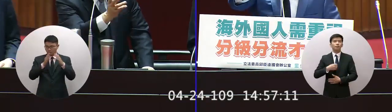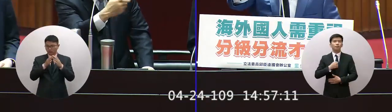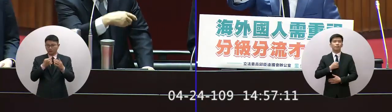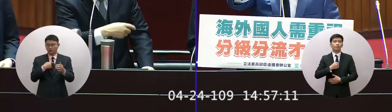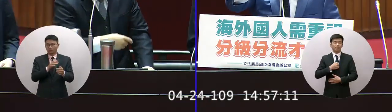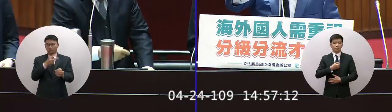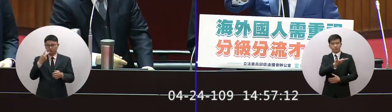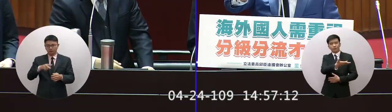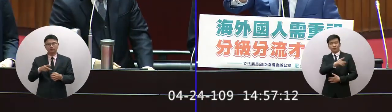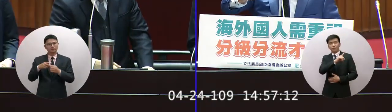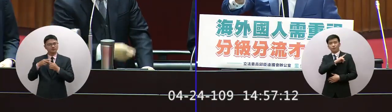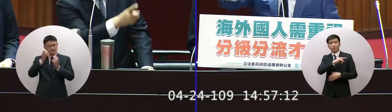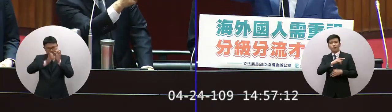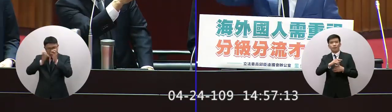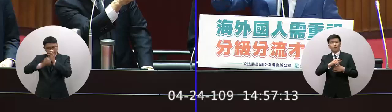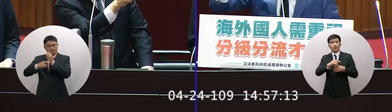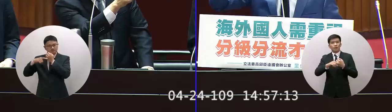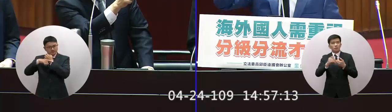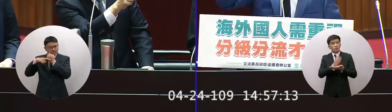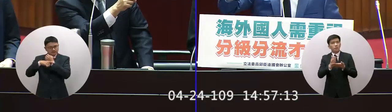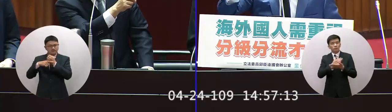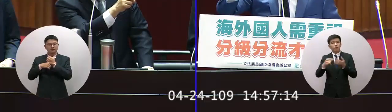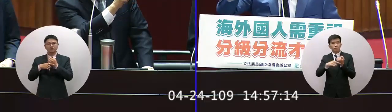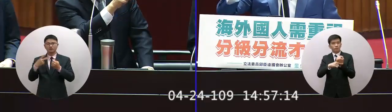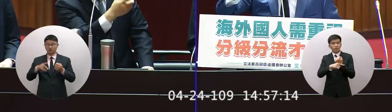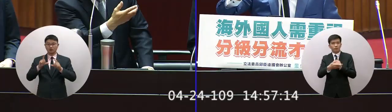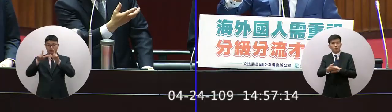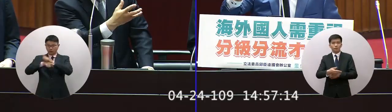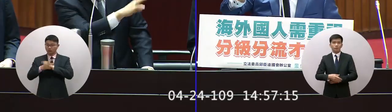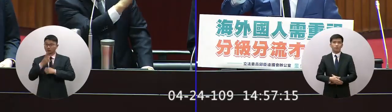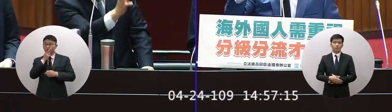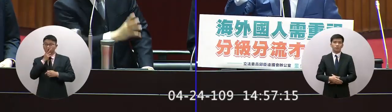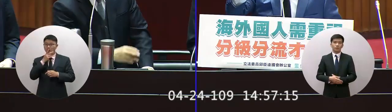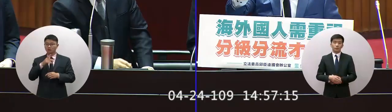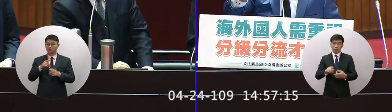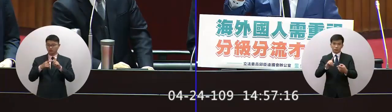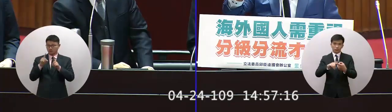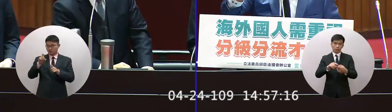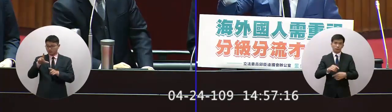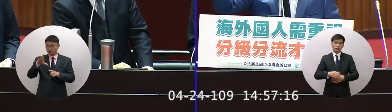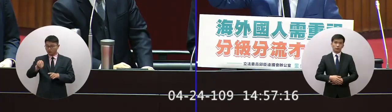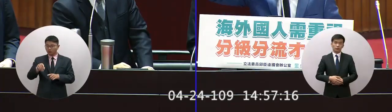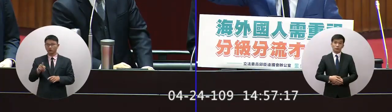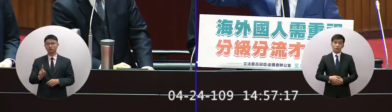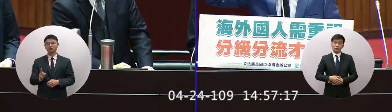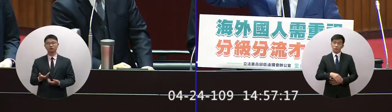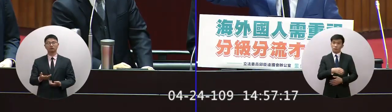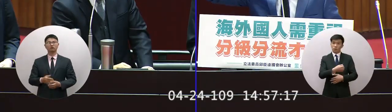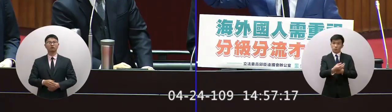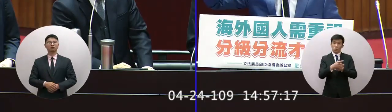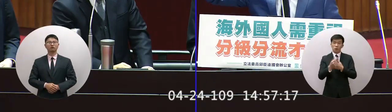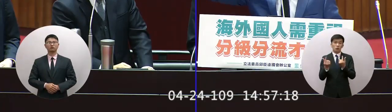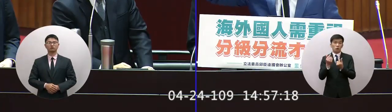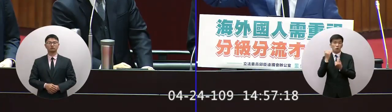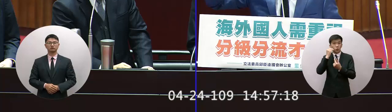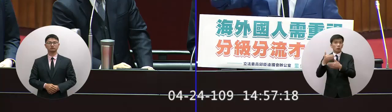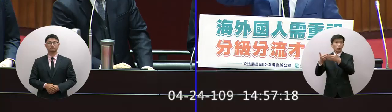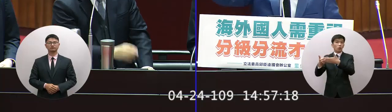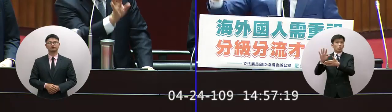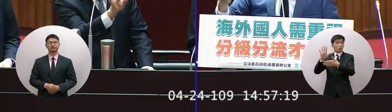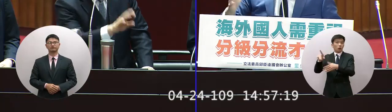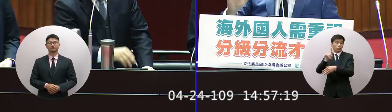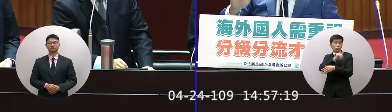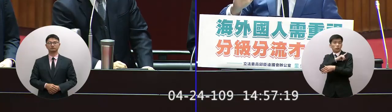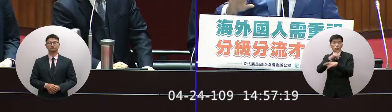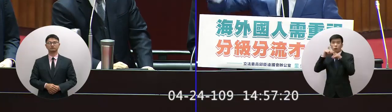我知，恁去评估，你去评估，因为有的国家。 一个东南亚100万，东南亚这 地方。你讲，有的国家像中国大陆，伊家己有生产，